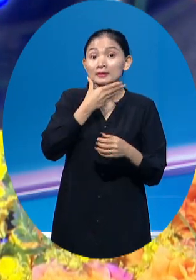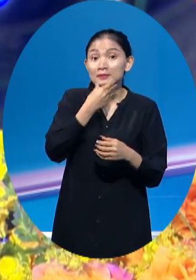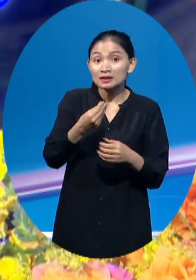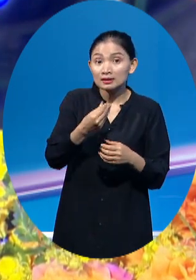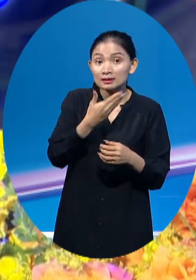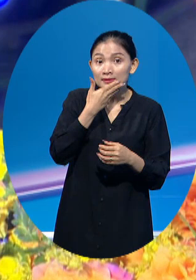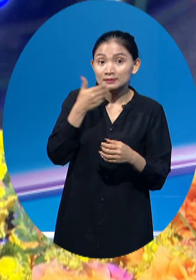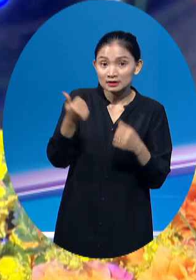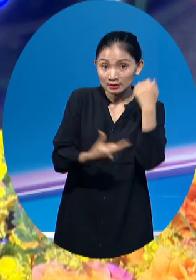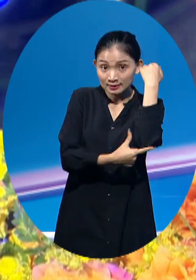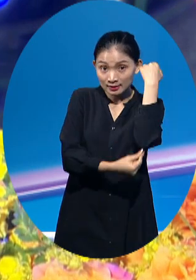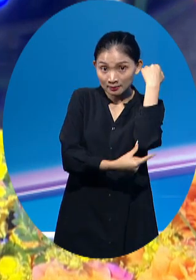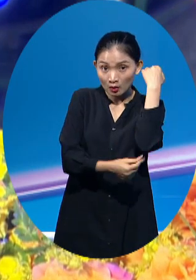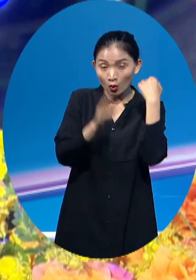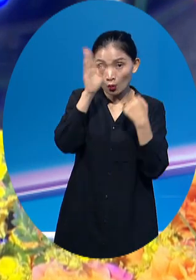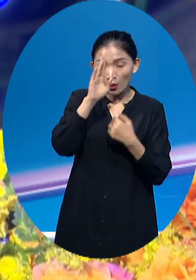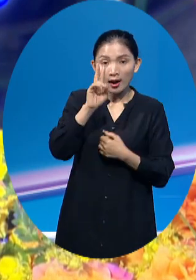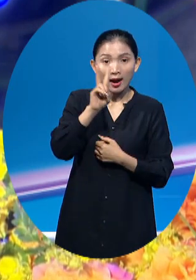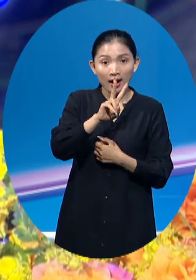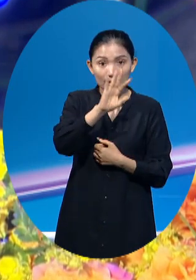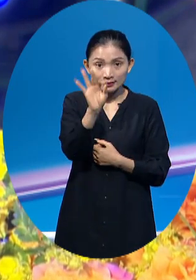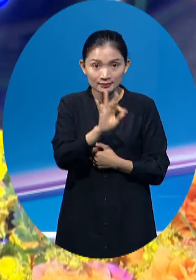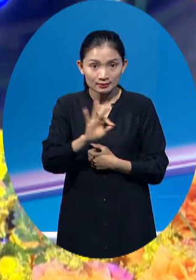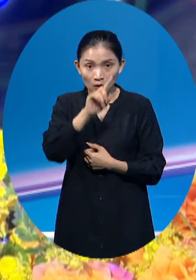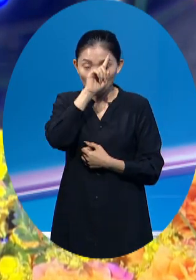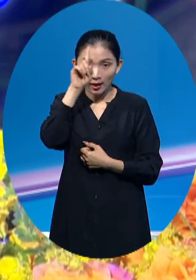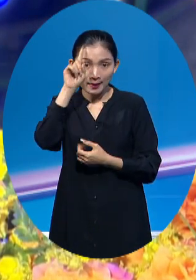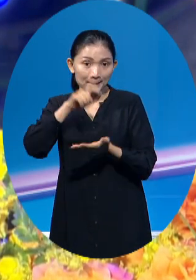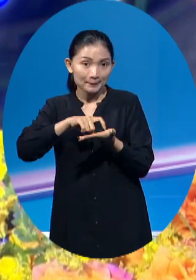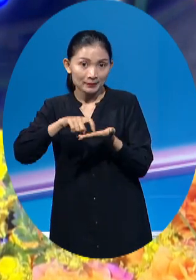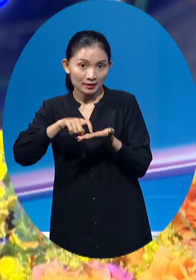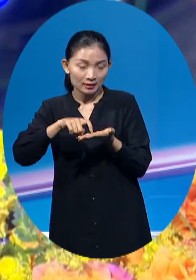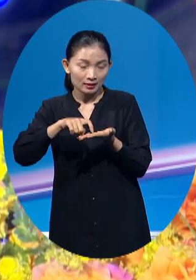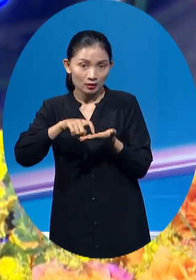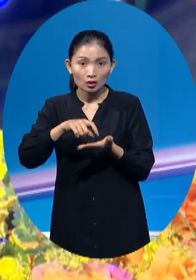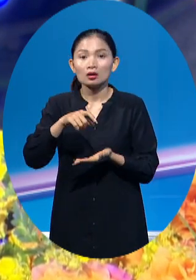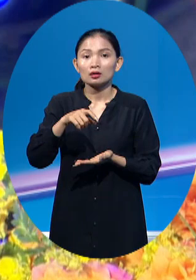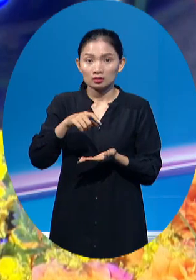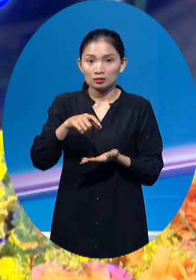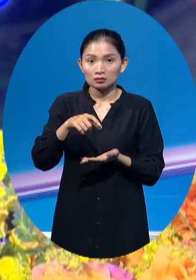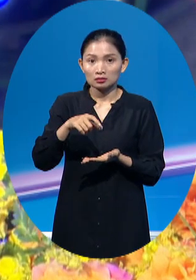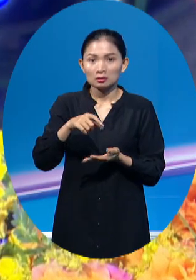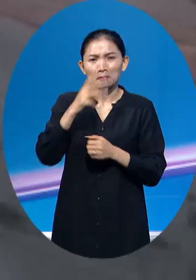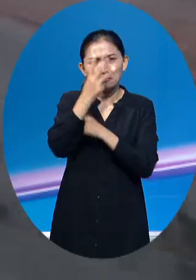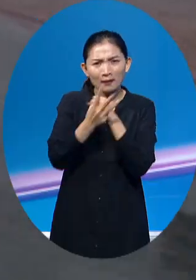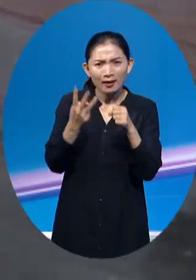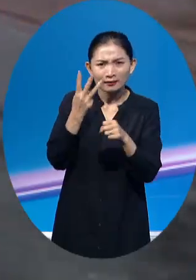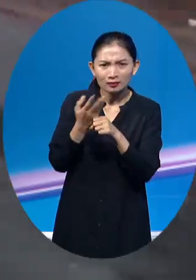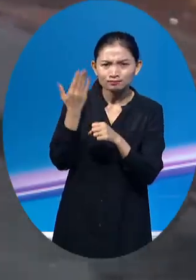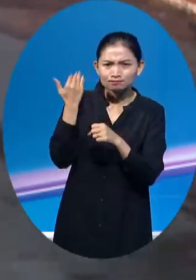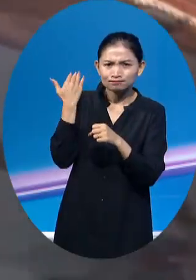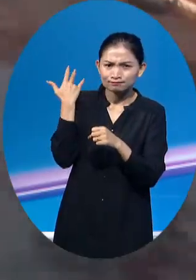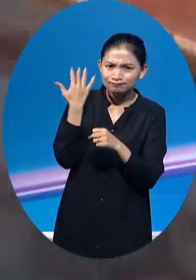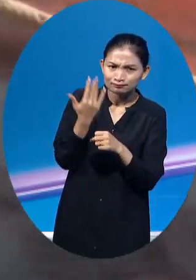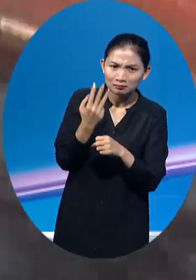tôm, chiếm 28% cả nước và duy trì ở mức 1 tỷ đô la trong 3 năm gần đây. Riêng trong